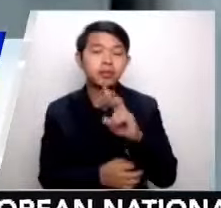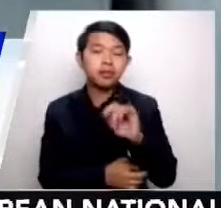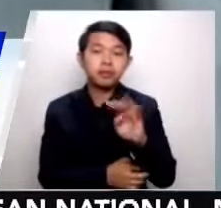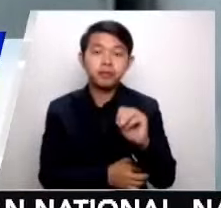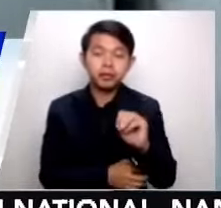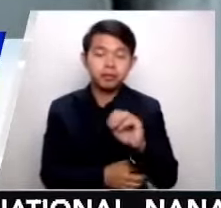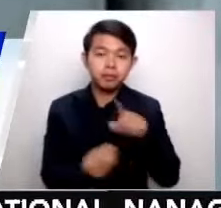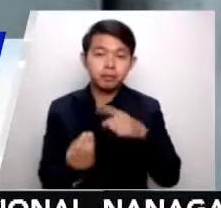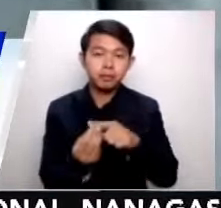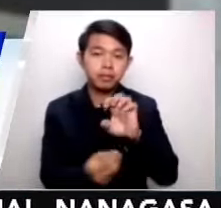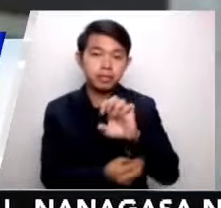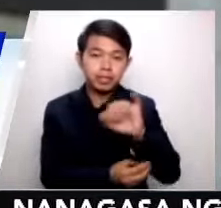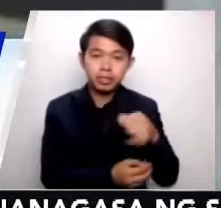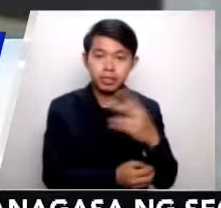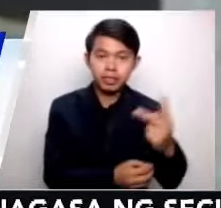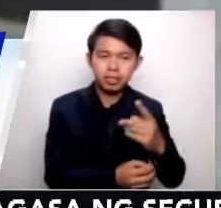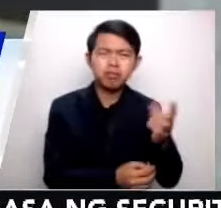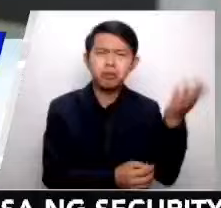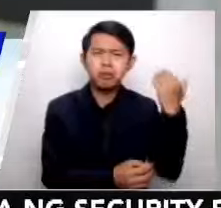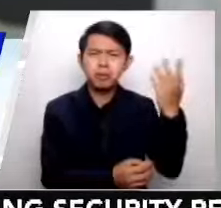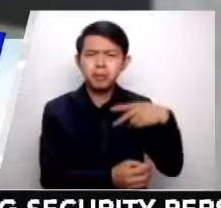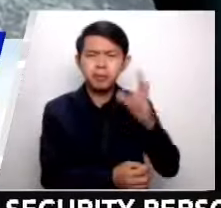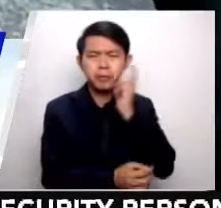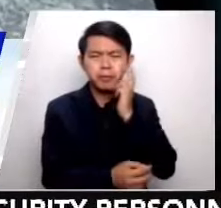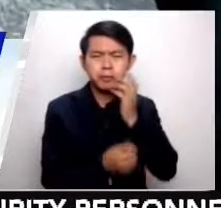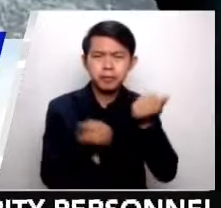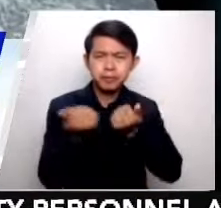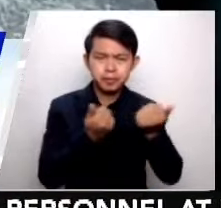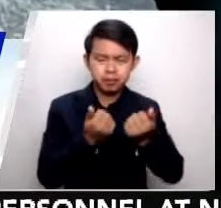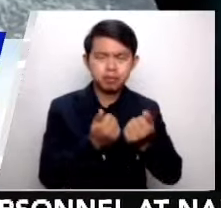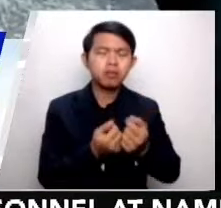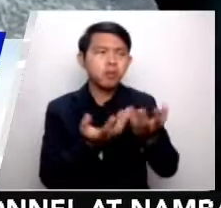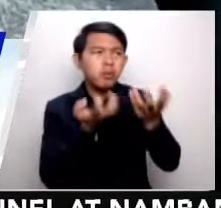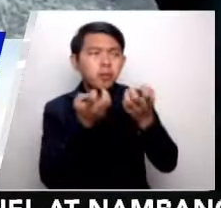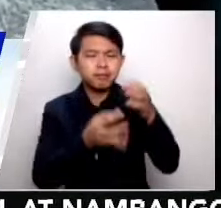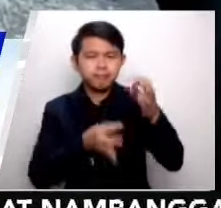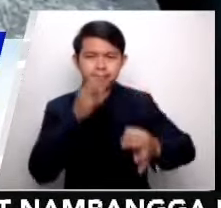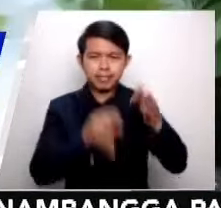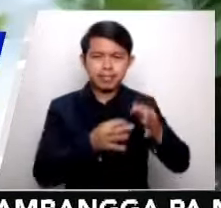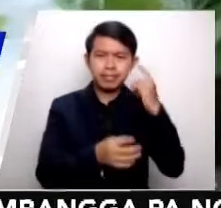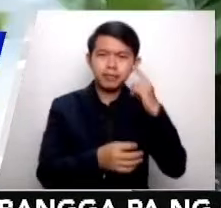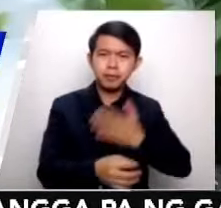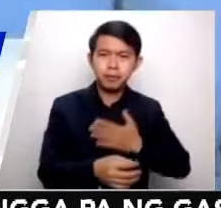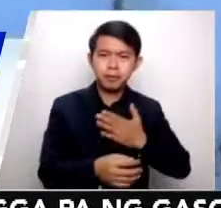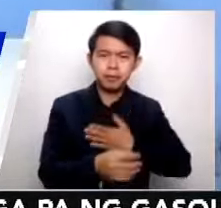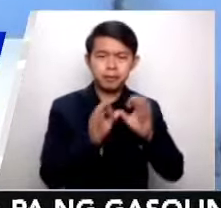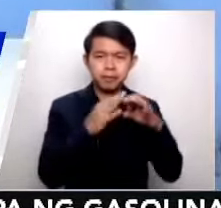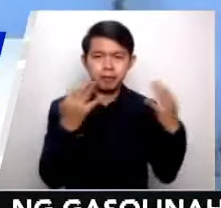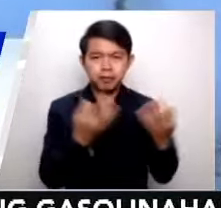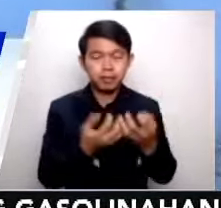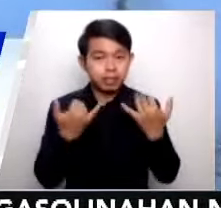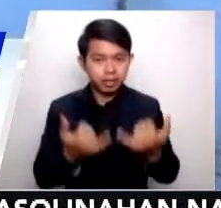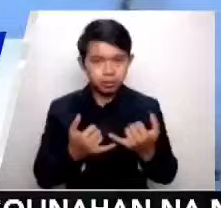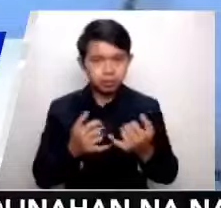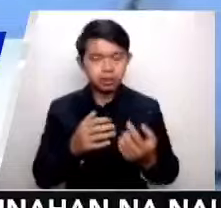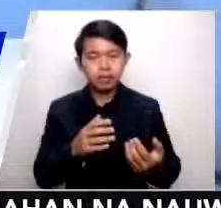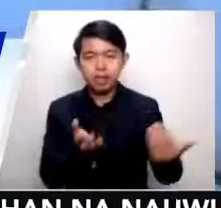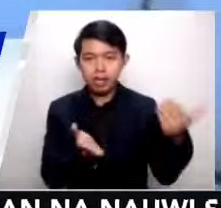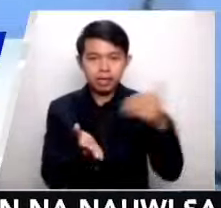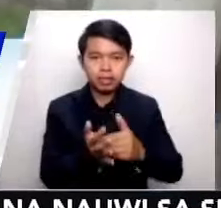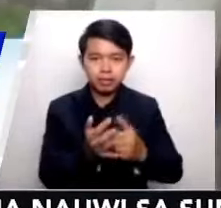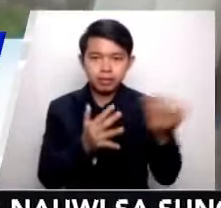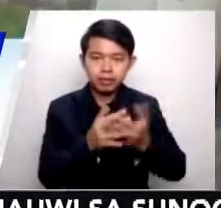noong Administrasyong Duterte. Justisya ng mga mahal namin sa buhay. Ngayong nabuhay ang investigasyon sa War on Drugs, nabuhayan din ang loob ang ilan.